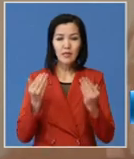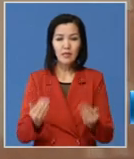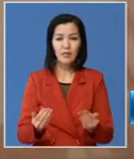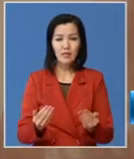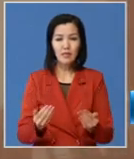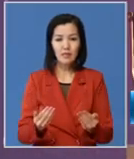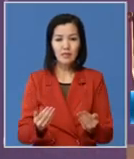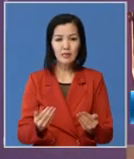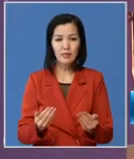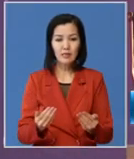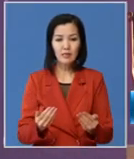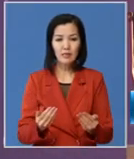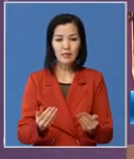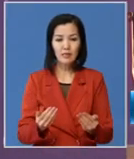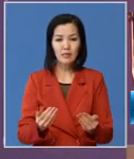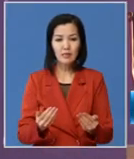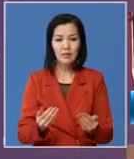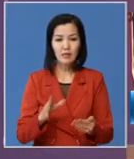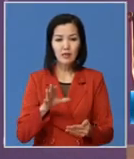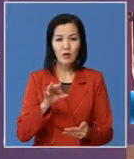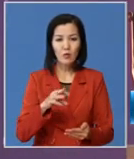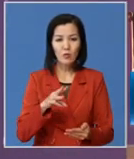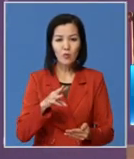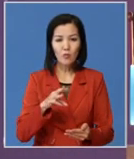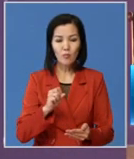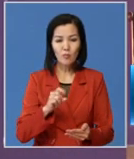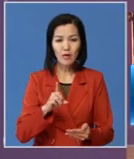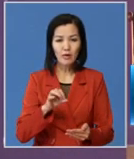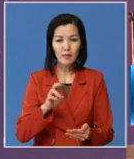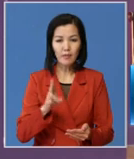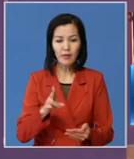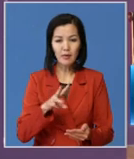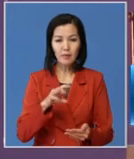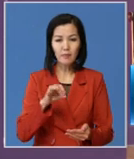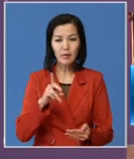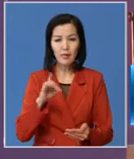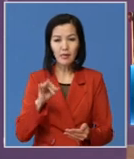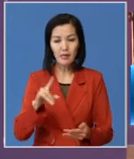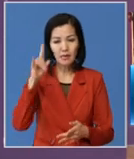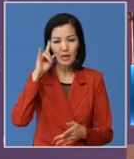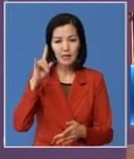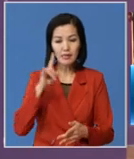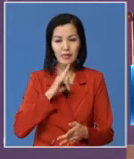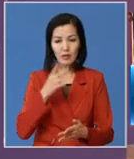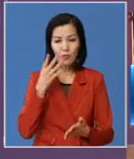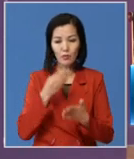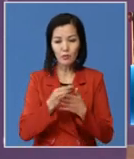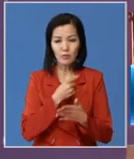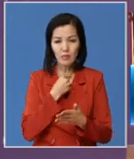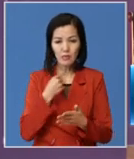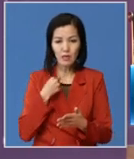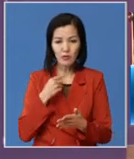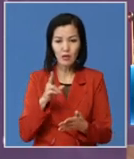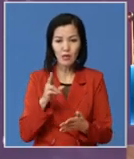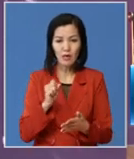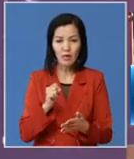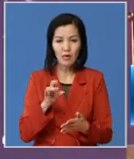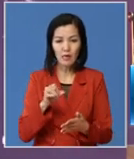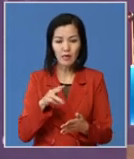отырған қызметтерінің сапасын нашарлатып алмауы керек. Сонымен бірге олардың өндірістерін уақытылы жаңғырту жұмыстары да жүргізілуі